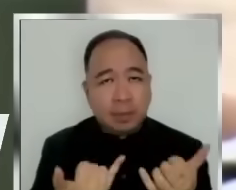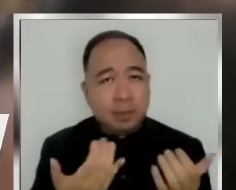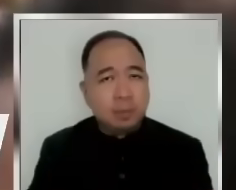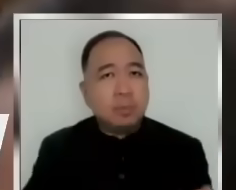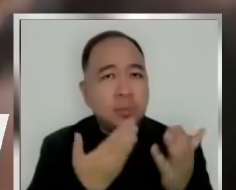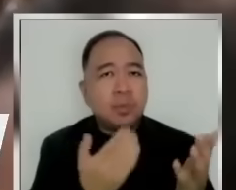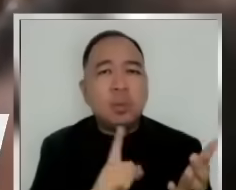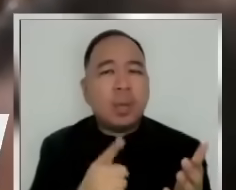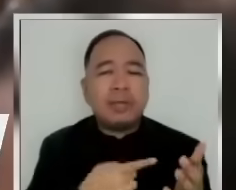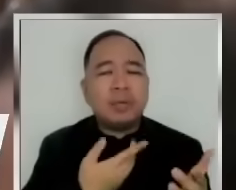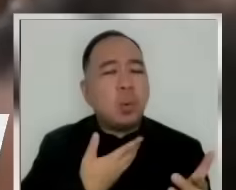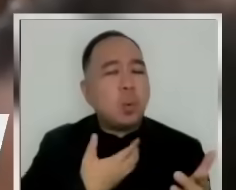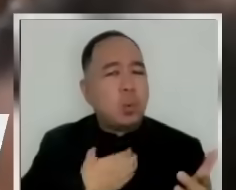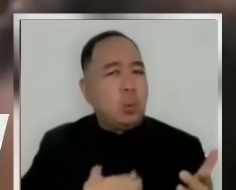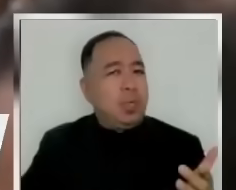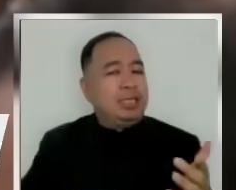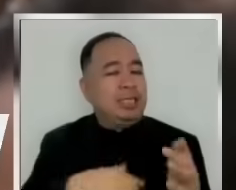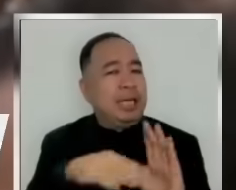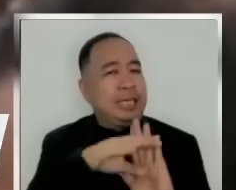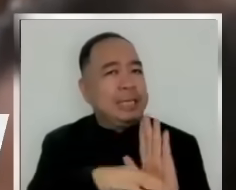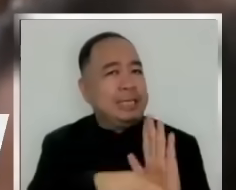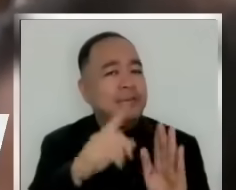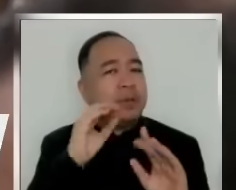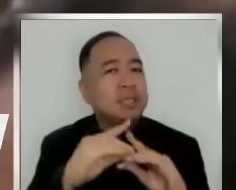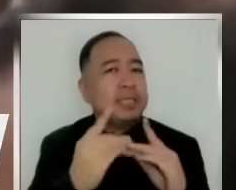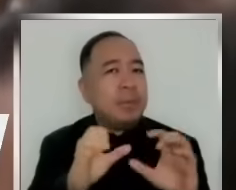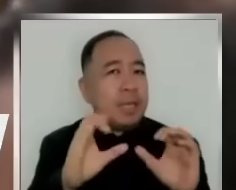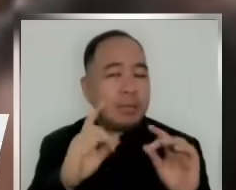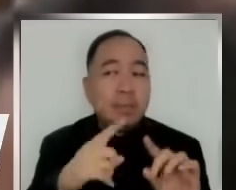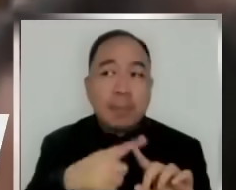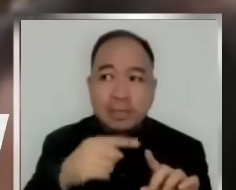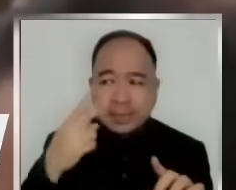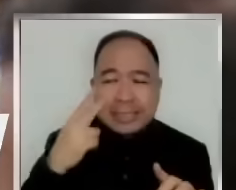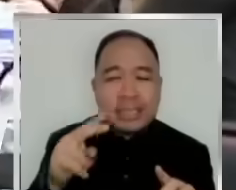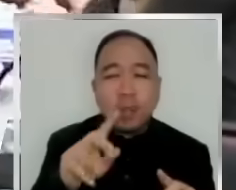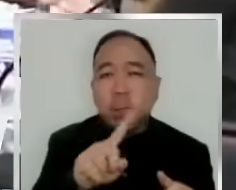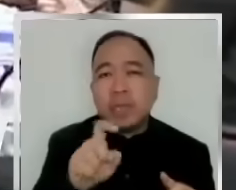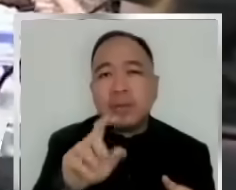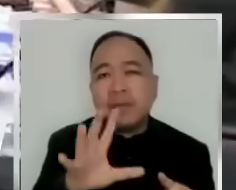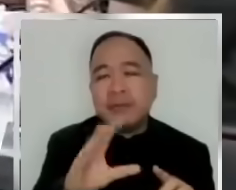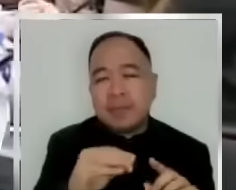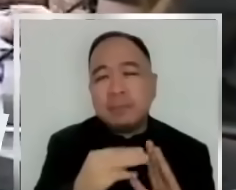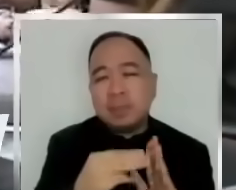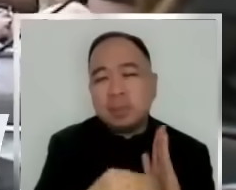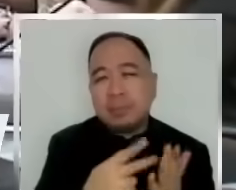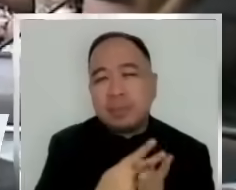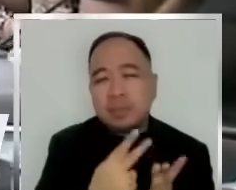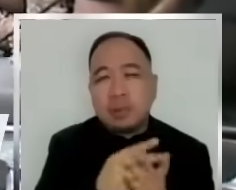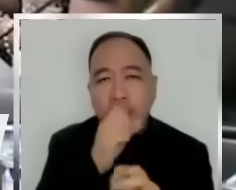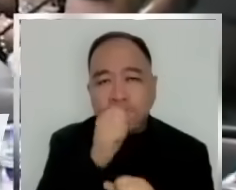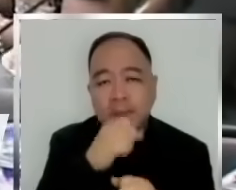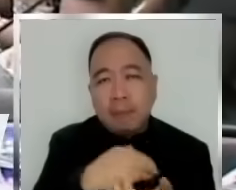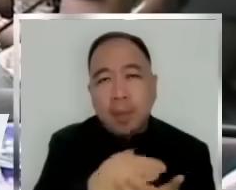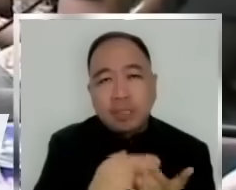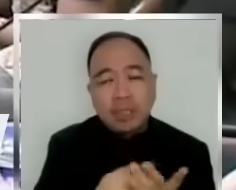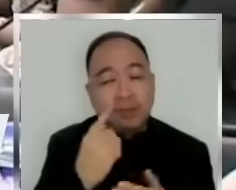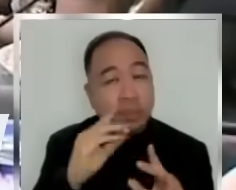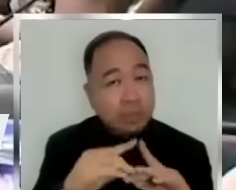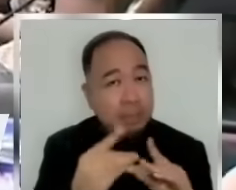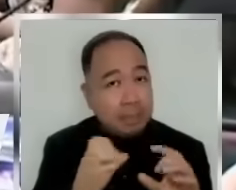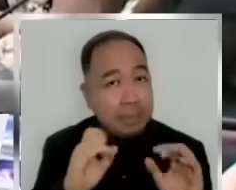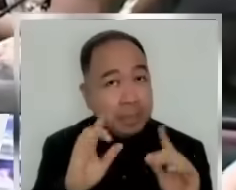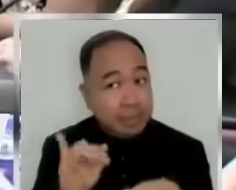DepEd. Sabay ungkat sa 150 million pesos na confidential funds ng DepEd at kung handa raw ba si Duterte na